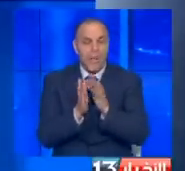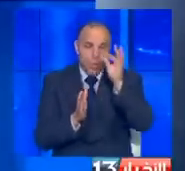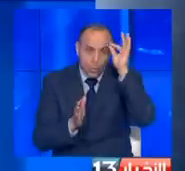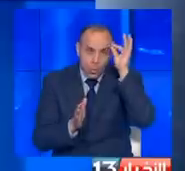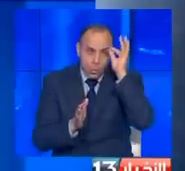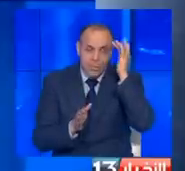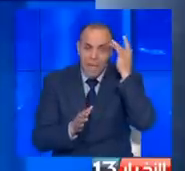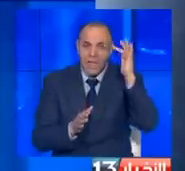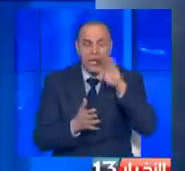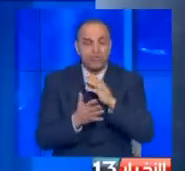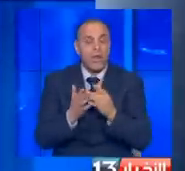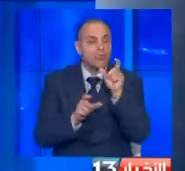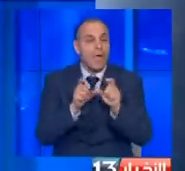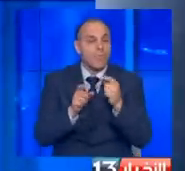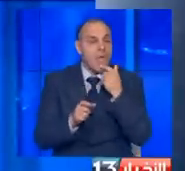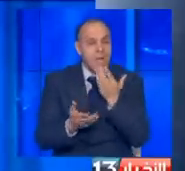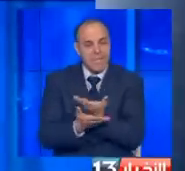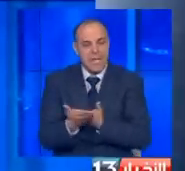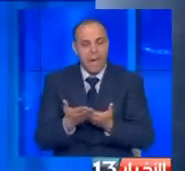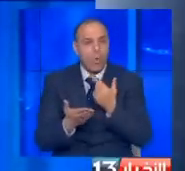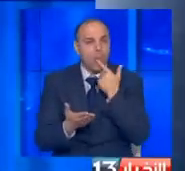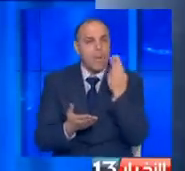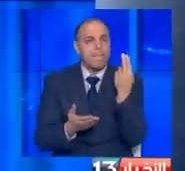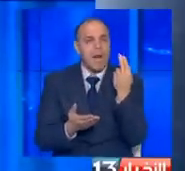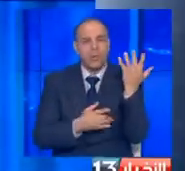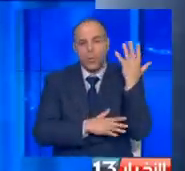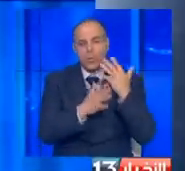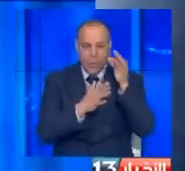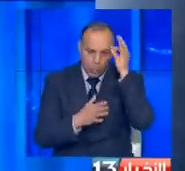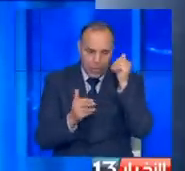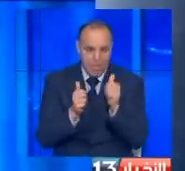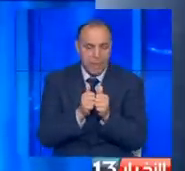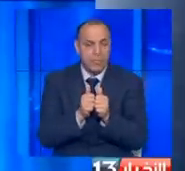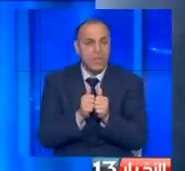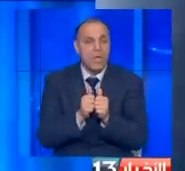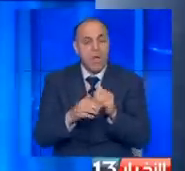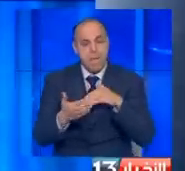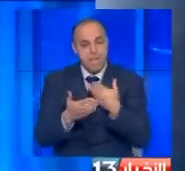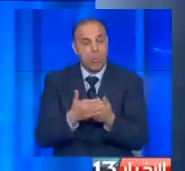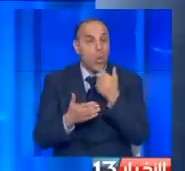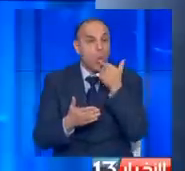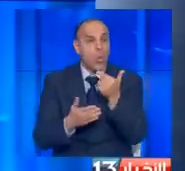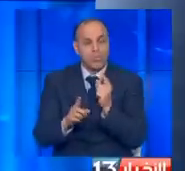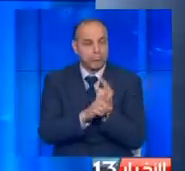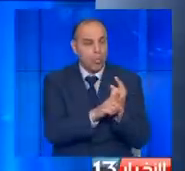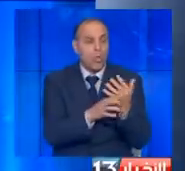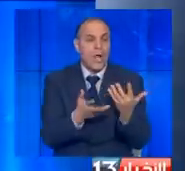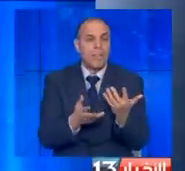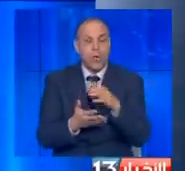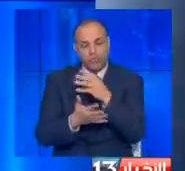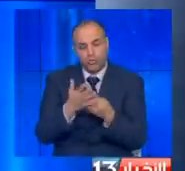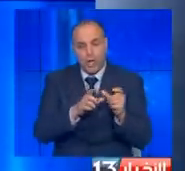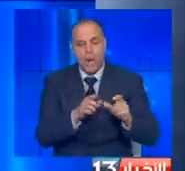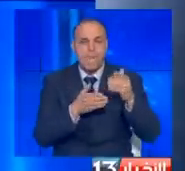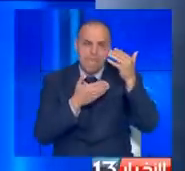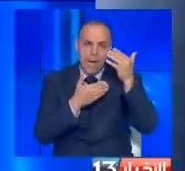للثقافه الشعبيه بالتعاون مع معهد التراث الوطنيه الموعد مناسبه التقى خلالها شعراء من